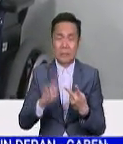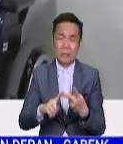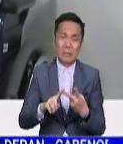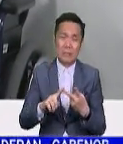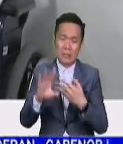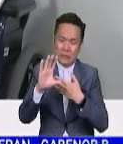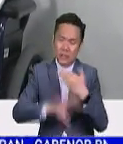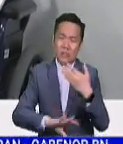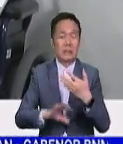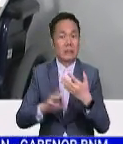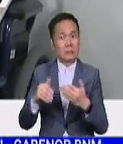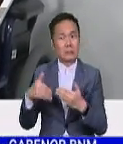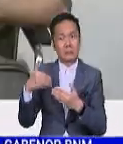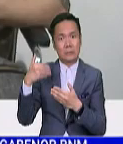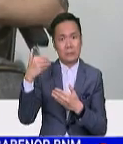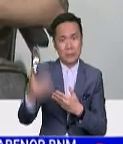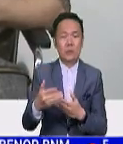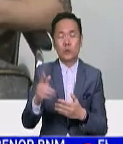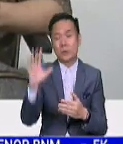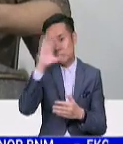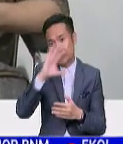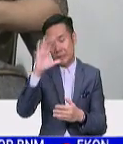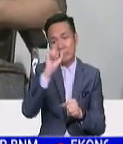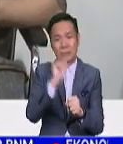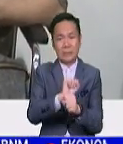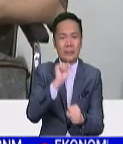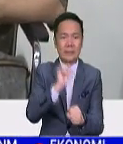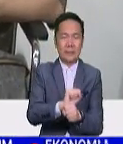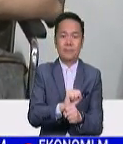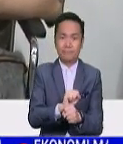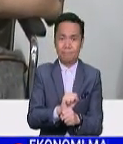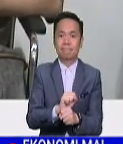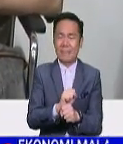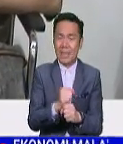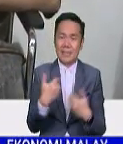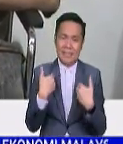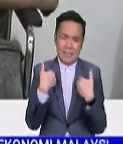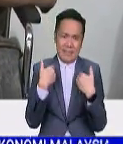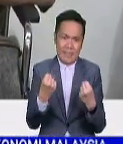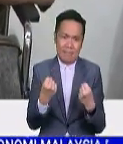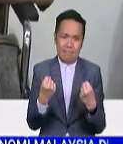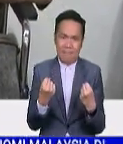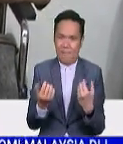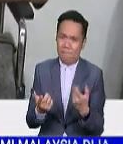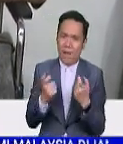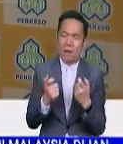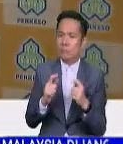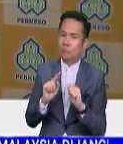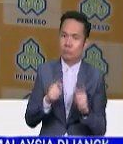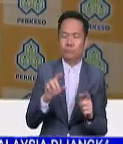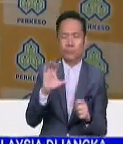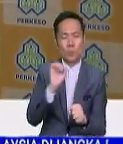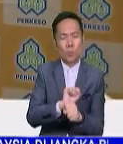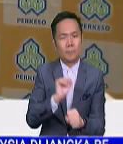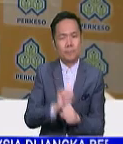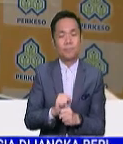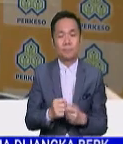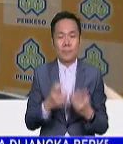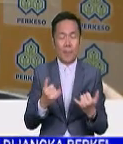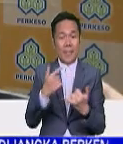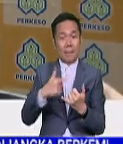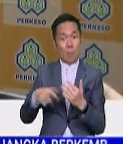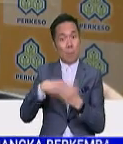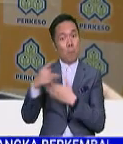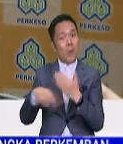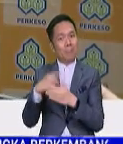pemulihan dan kemudian kembali semula bekerja lebih awal sehat dan selamat program berterusan berkekuatan laksanakan